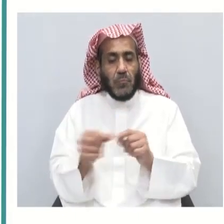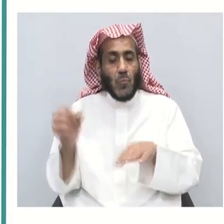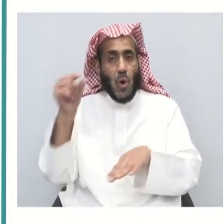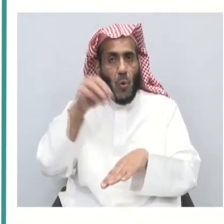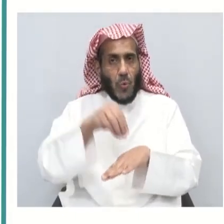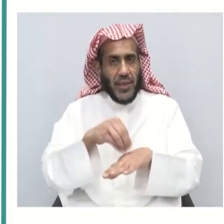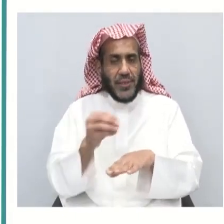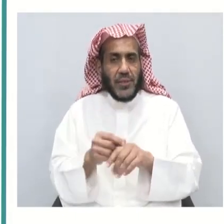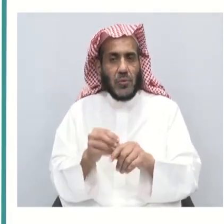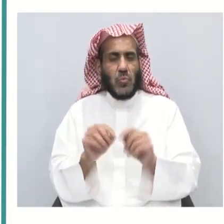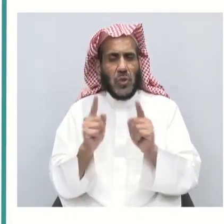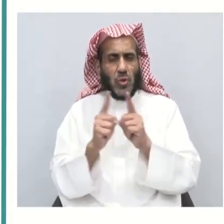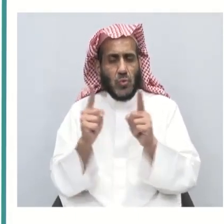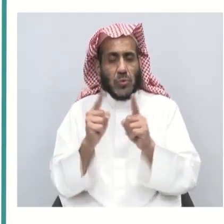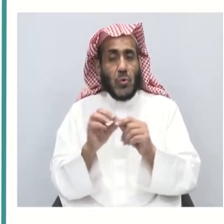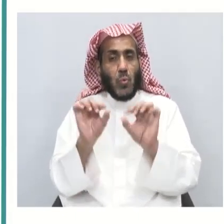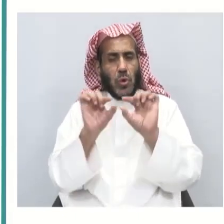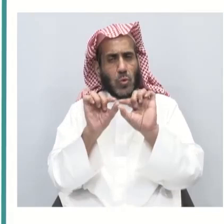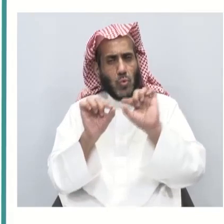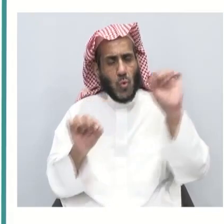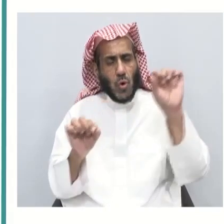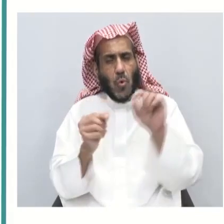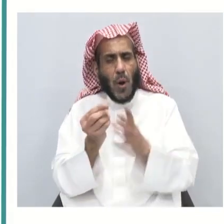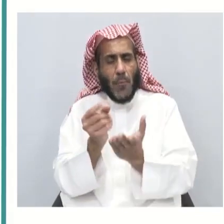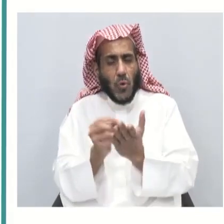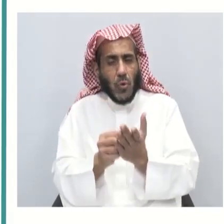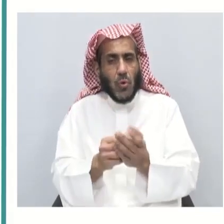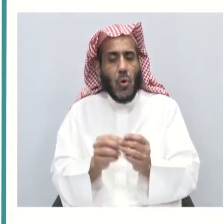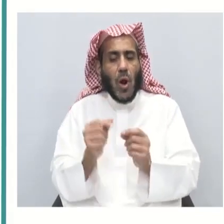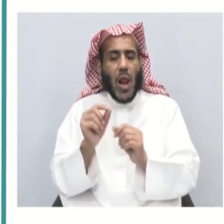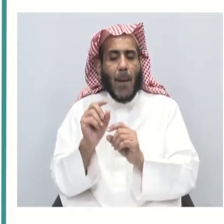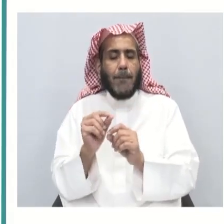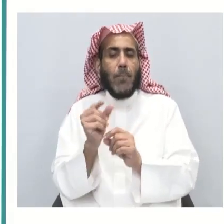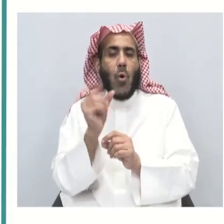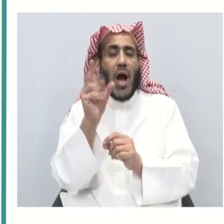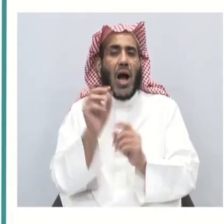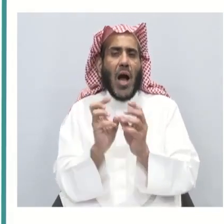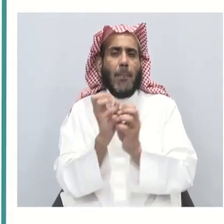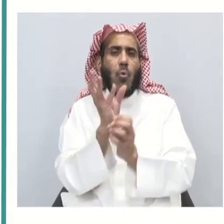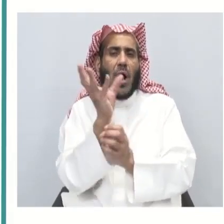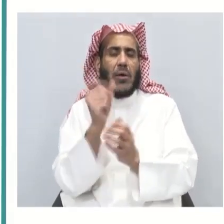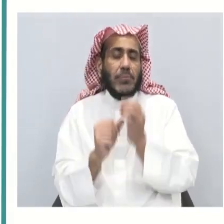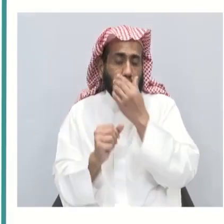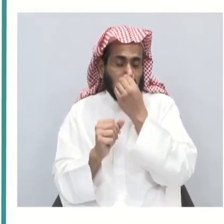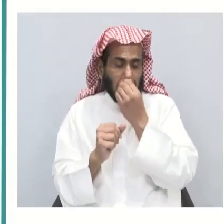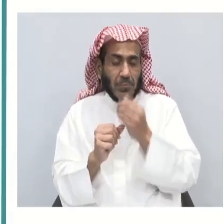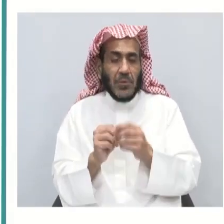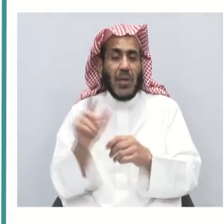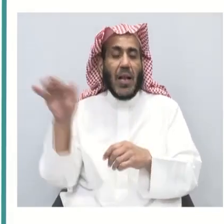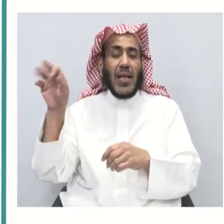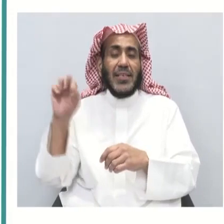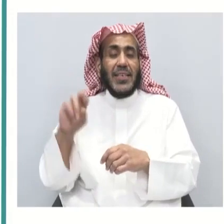النقل والسمك والطول والبذور والأبواب. بالنسبة للحزازيات،